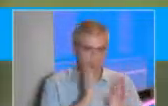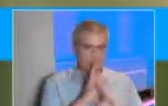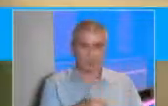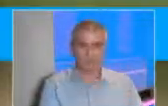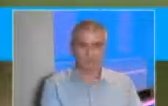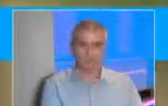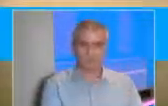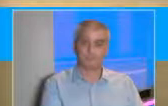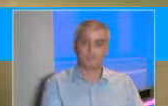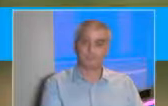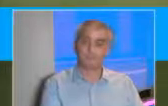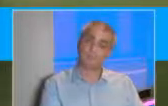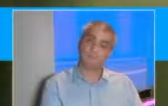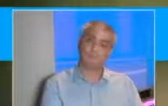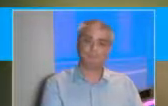הזה?